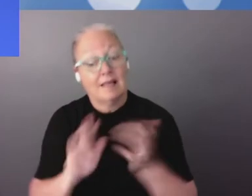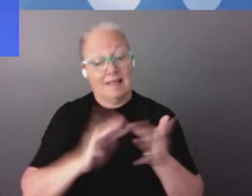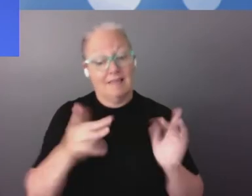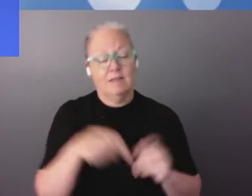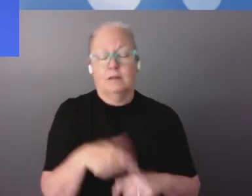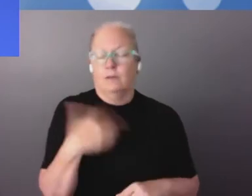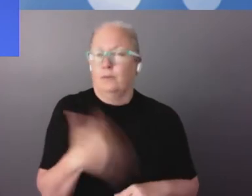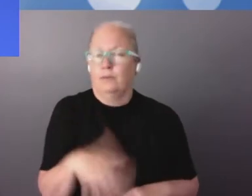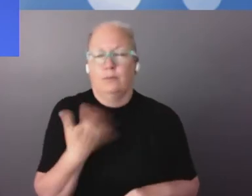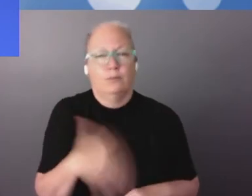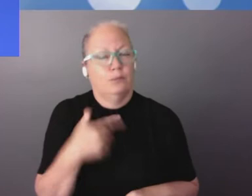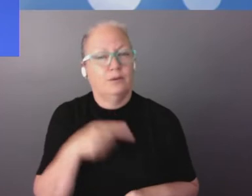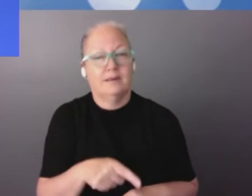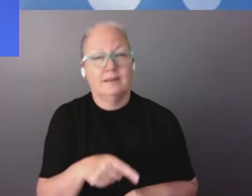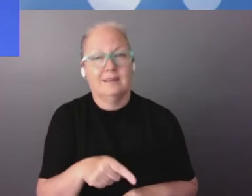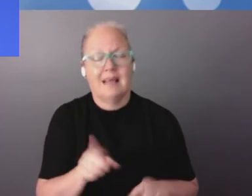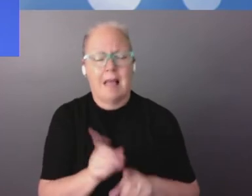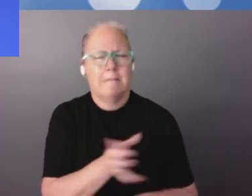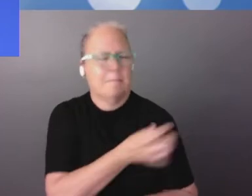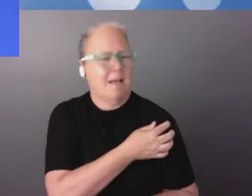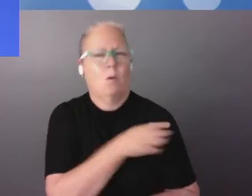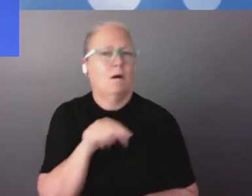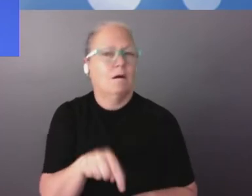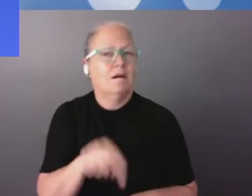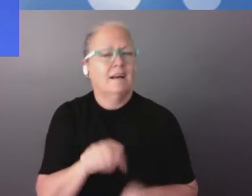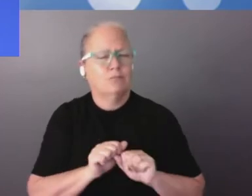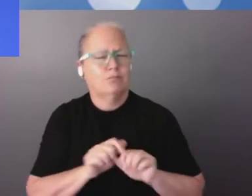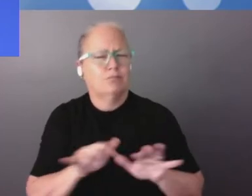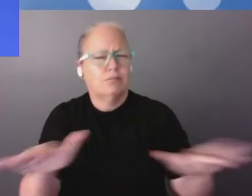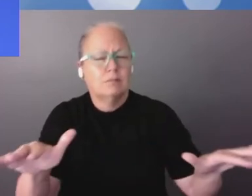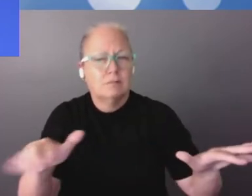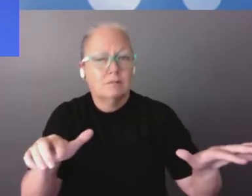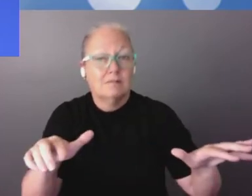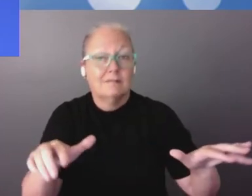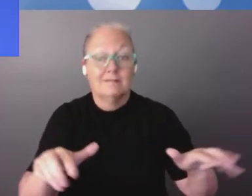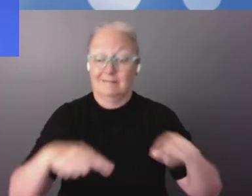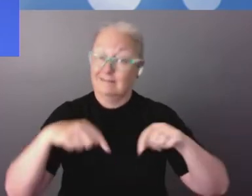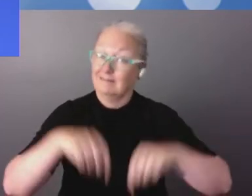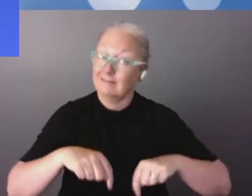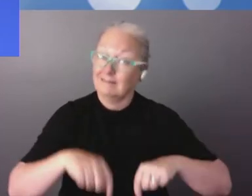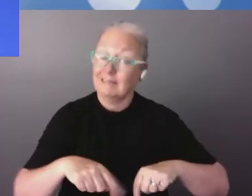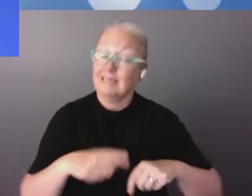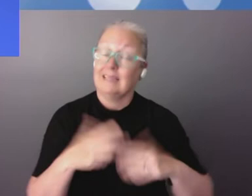ومن الضروري جدا العمل على إعداد وتمهيد